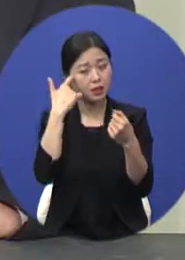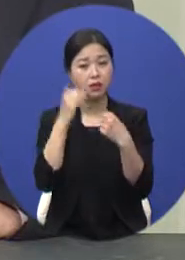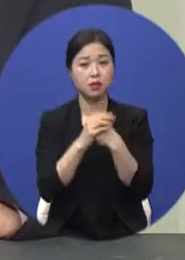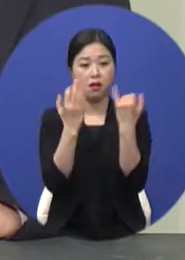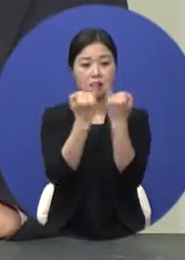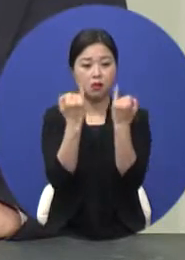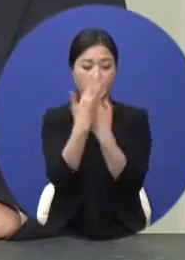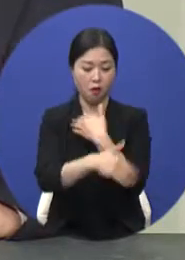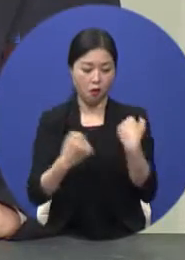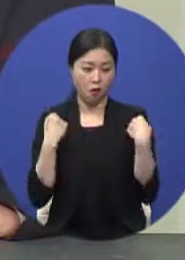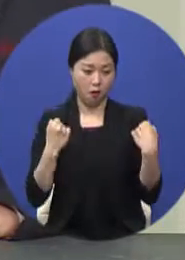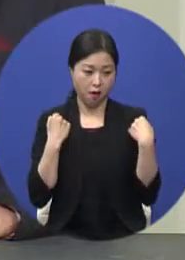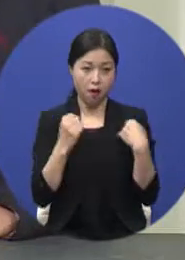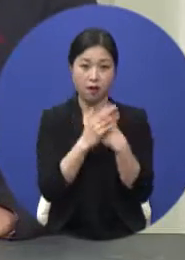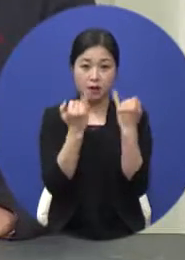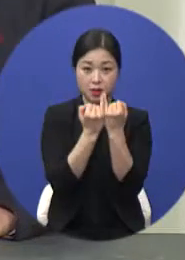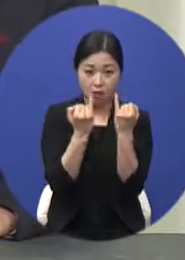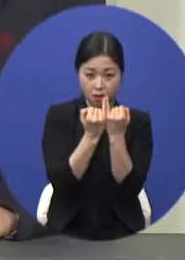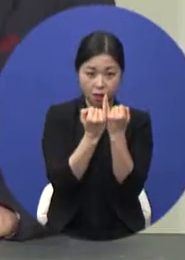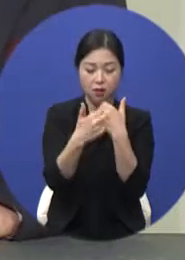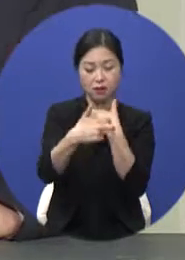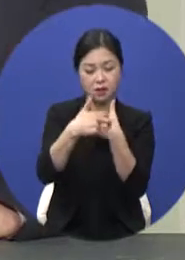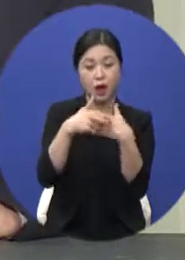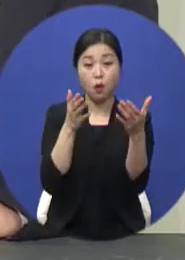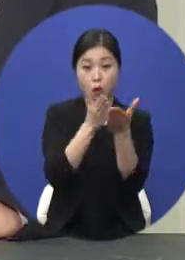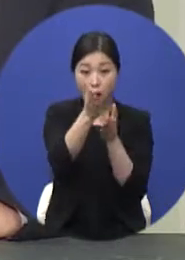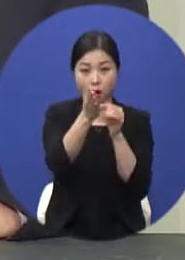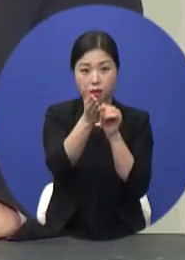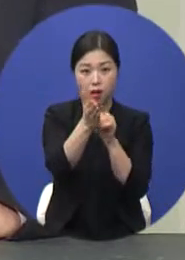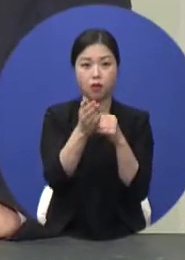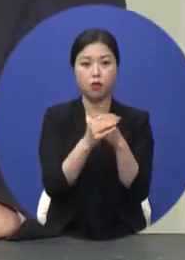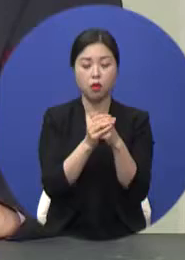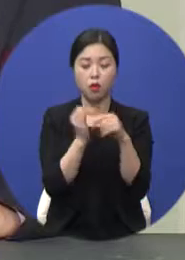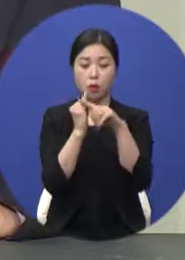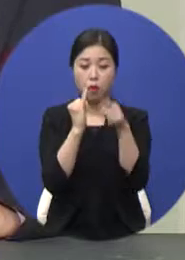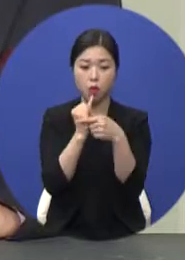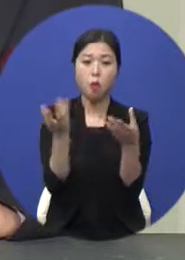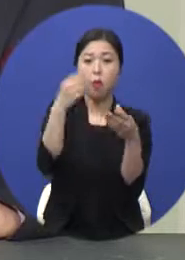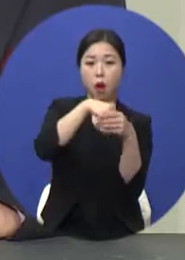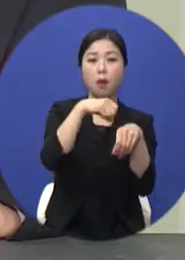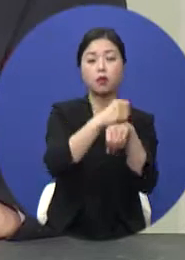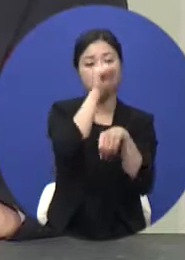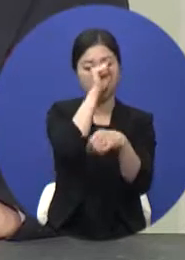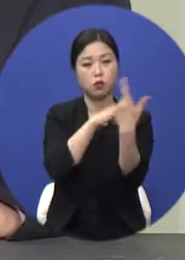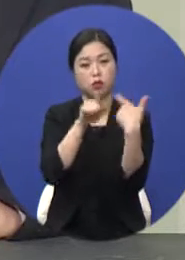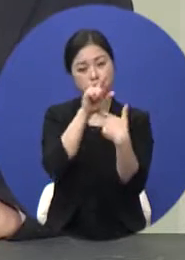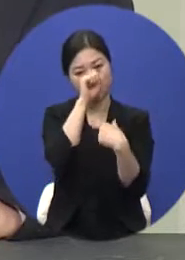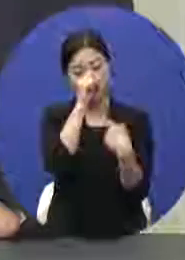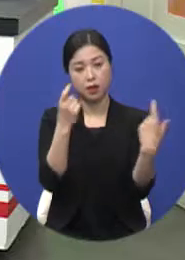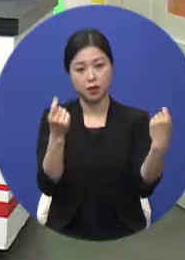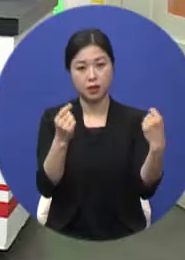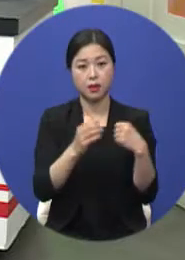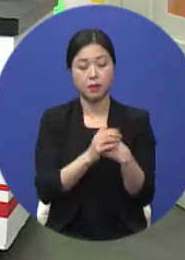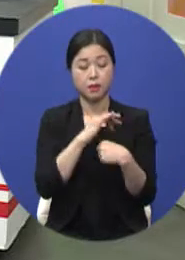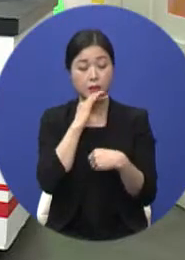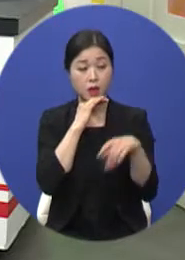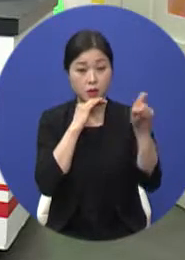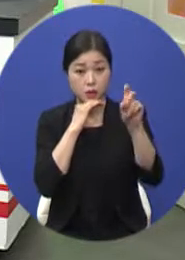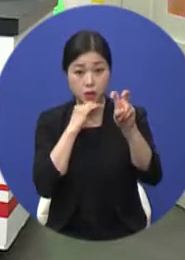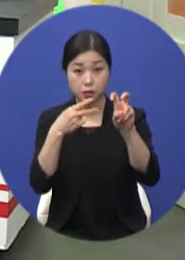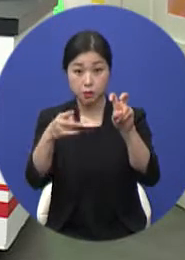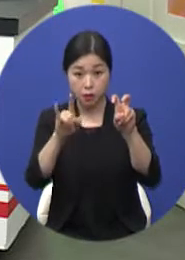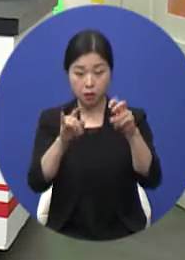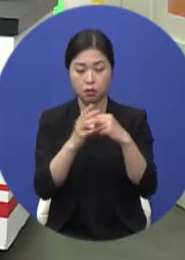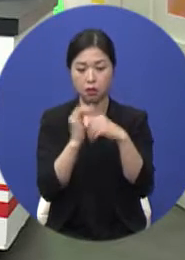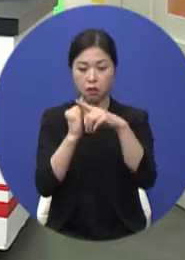예 여성 의학과 뭐 이런 여성 의학과 예. 그런 식으로 하고 산부인과가 어. 포함되는 네. 그런 것도 10, 필요한 것 같아요. 10대, 20대 뭐 이런 미혼 여성들은